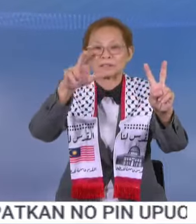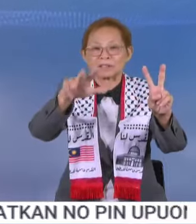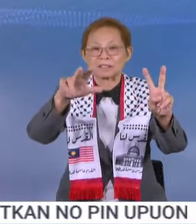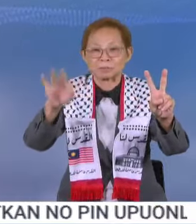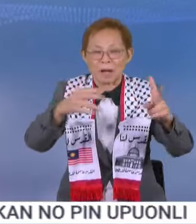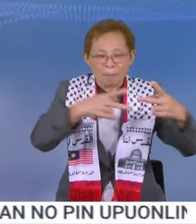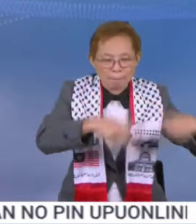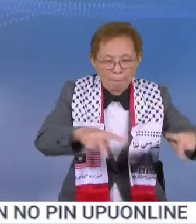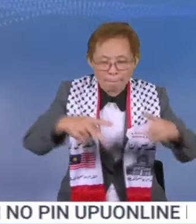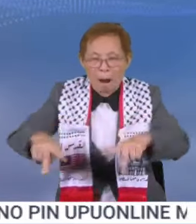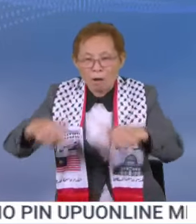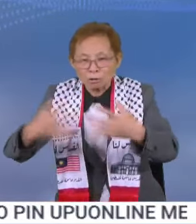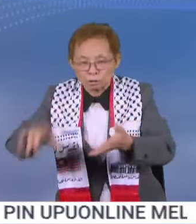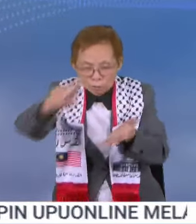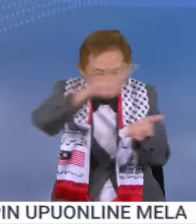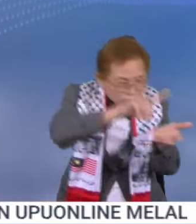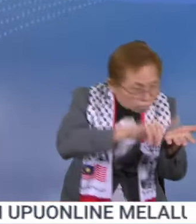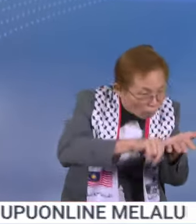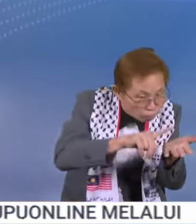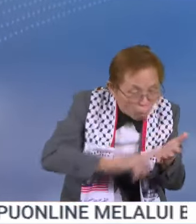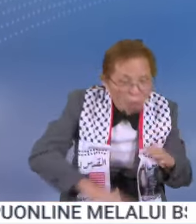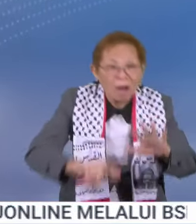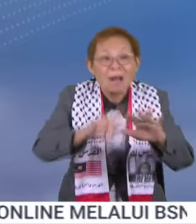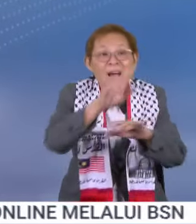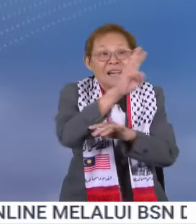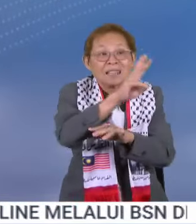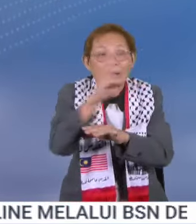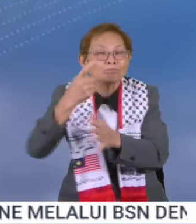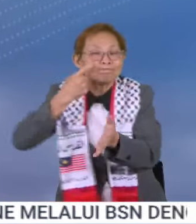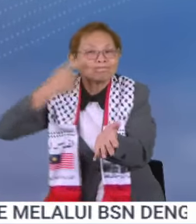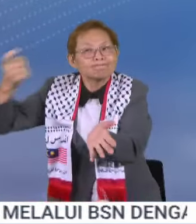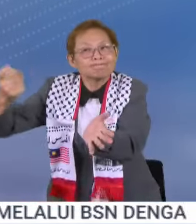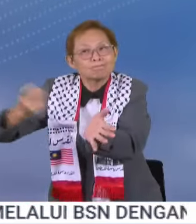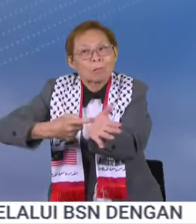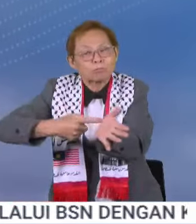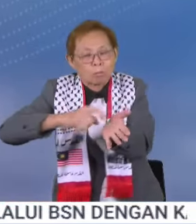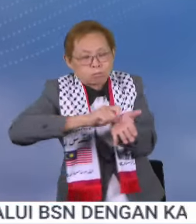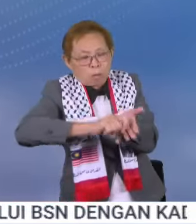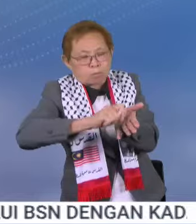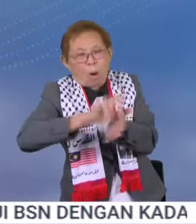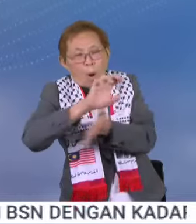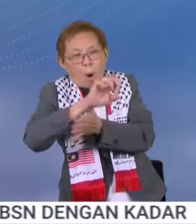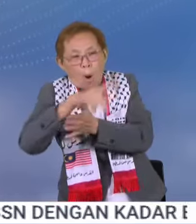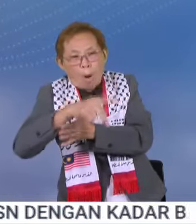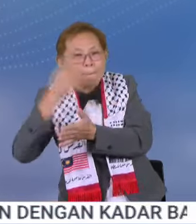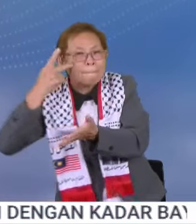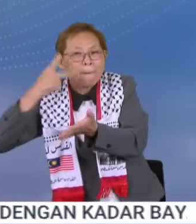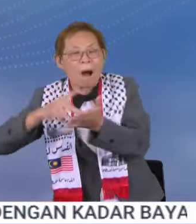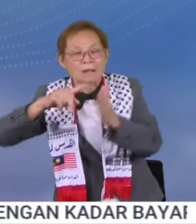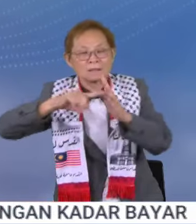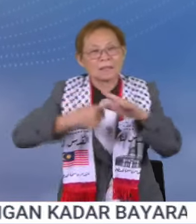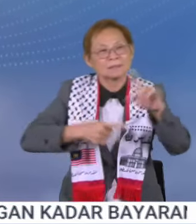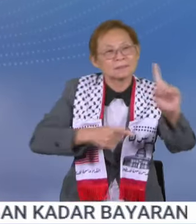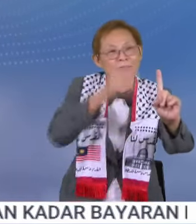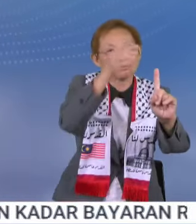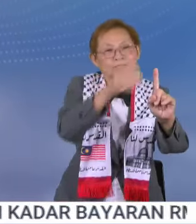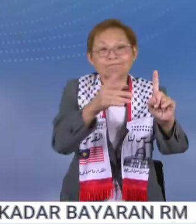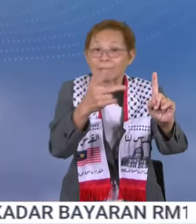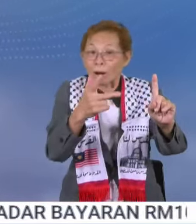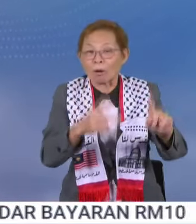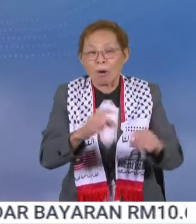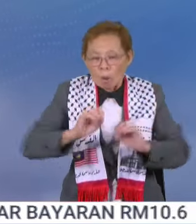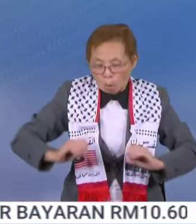2,239 premis perniagaan telah diperiksa dan 66 notis telah dikeluarkan dalam op kesan yang bermula 1 Mac